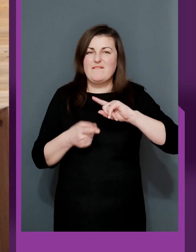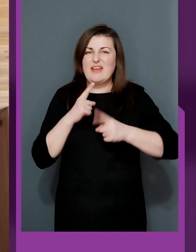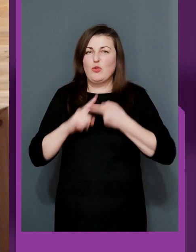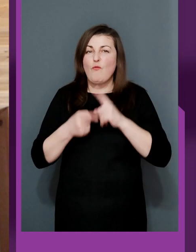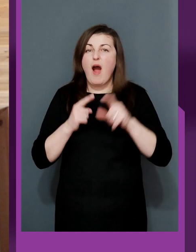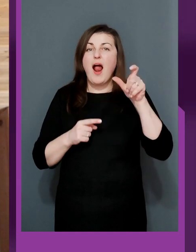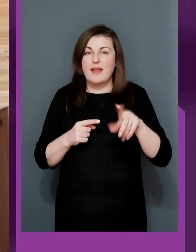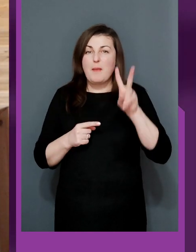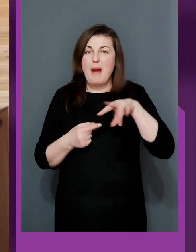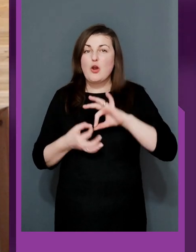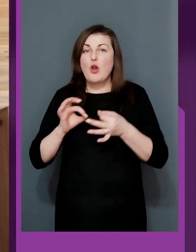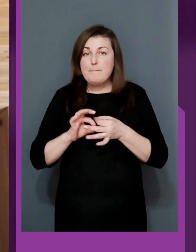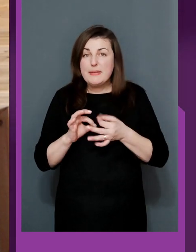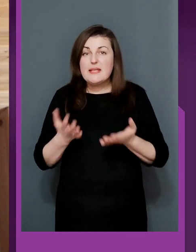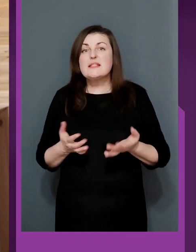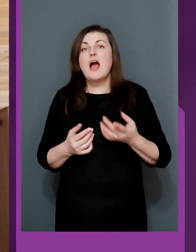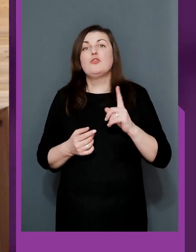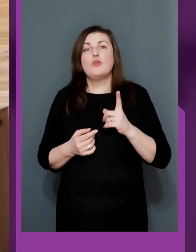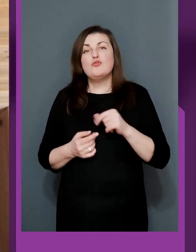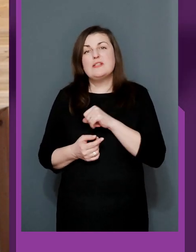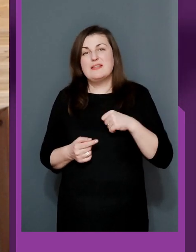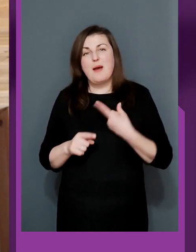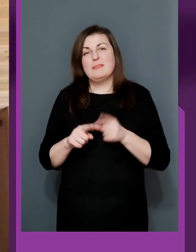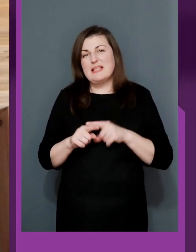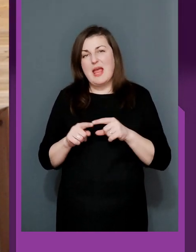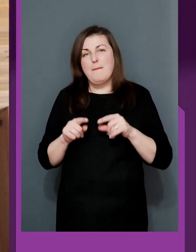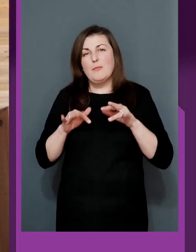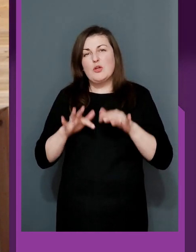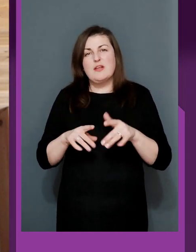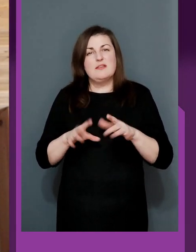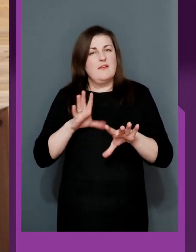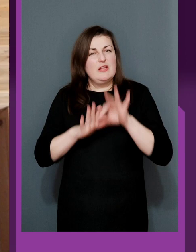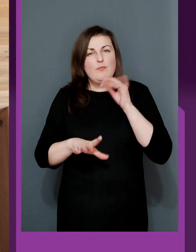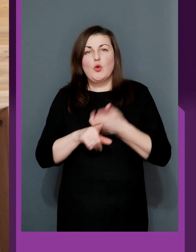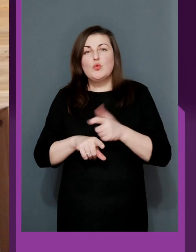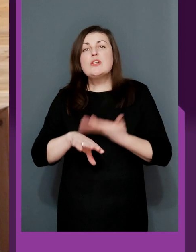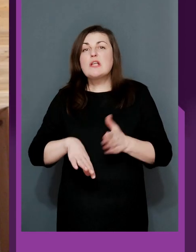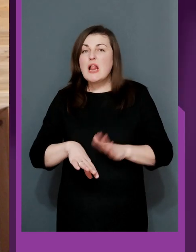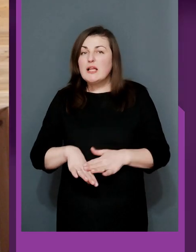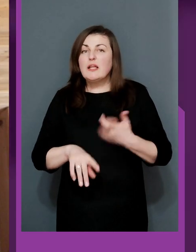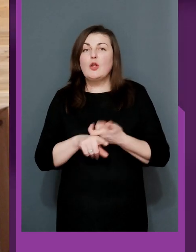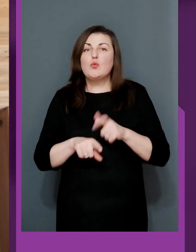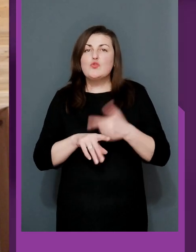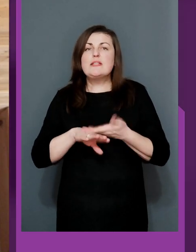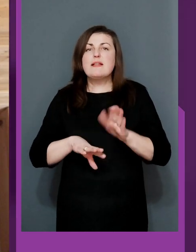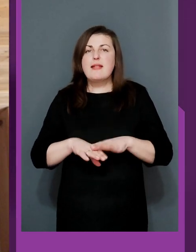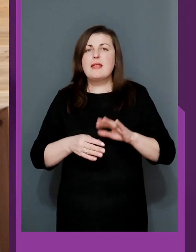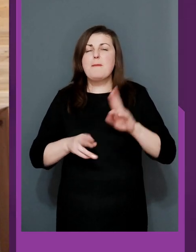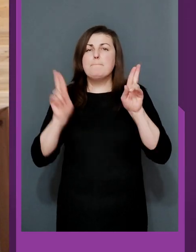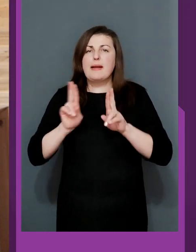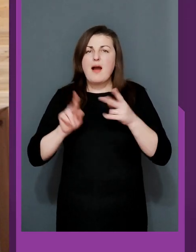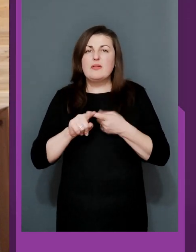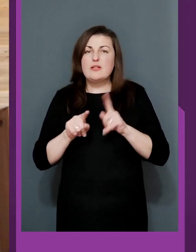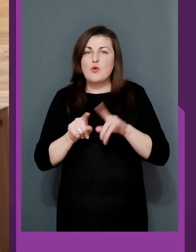фахтувальник паралімпієць тому що сам цей Процес відбору дуже складний дуже складні правила